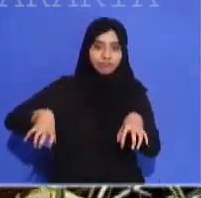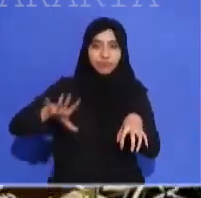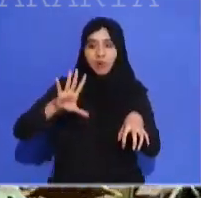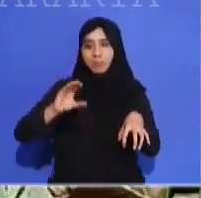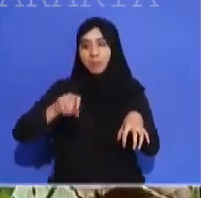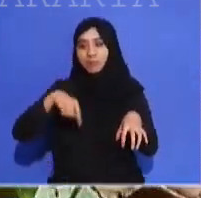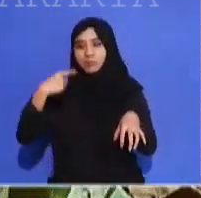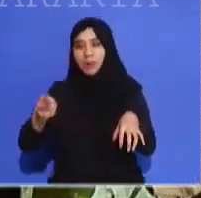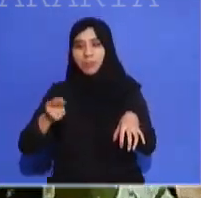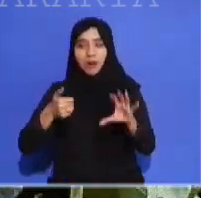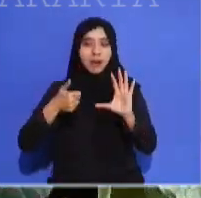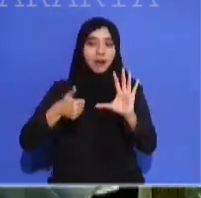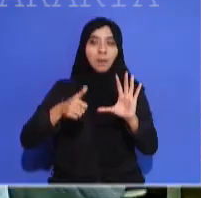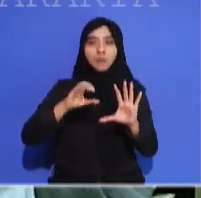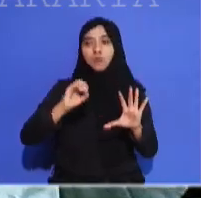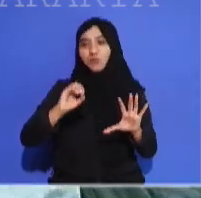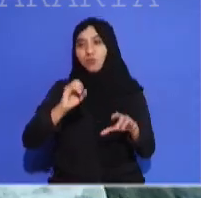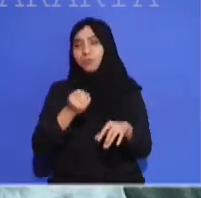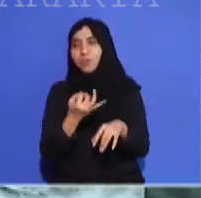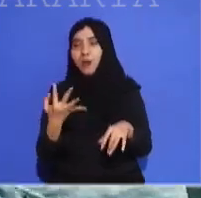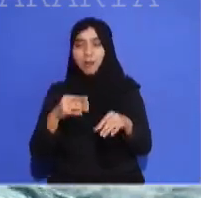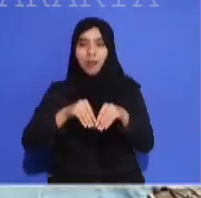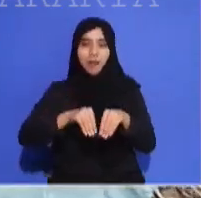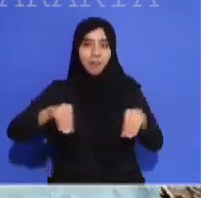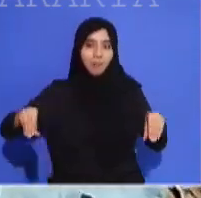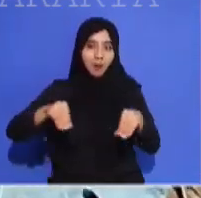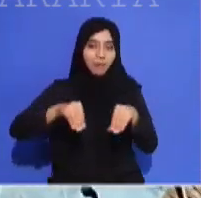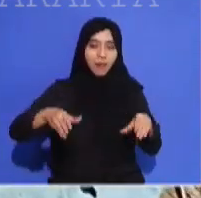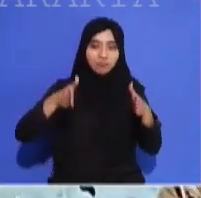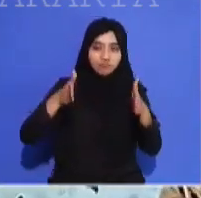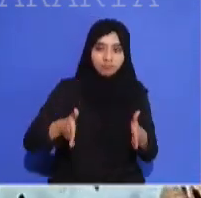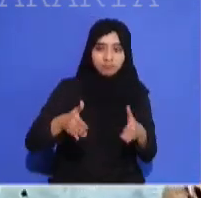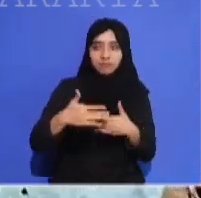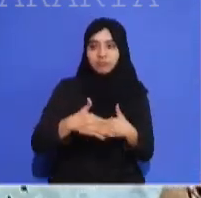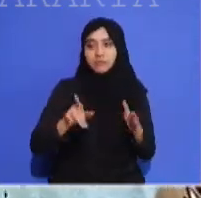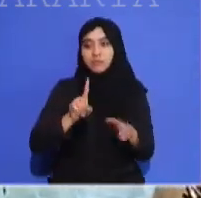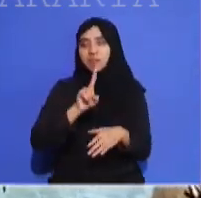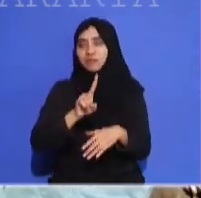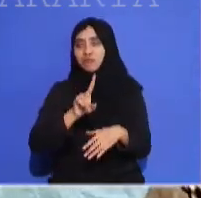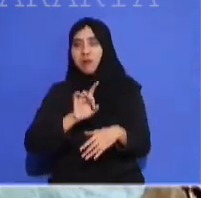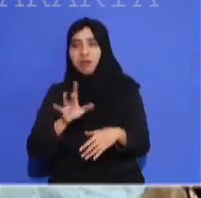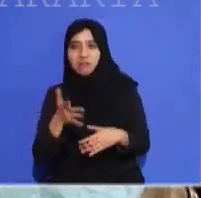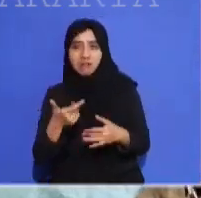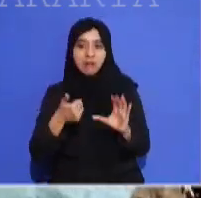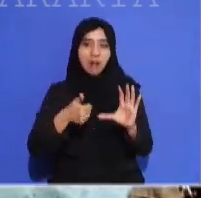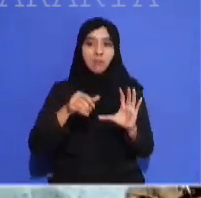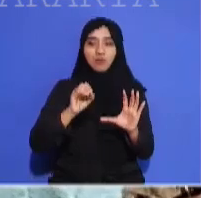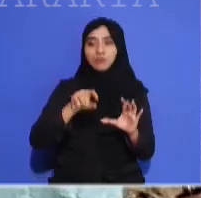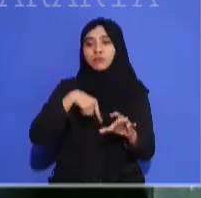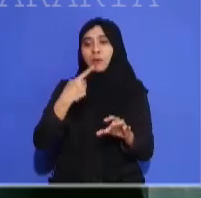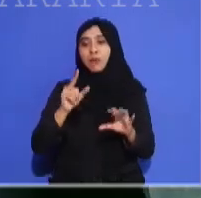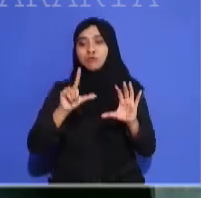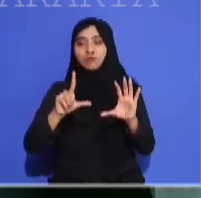dumugi 50 cm ing sak lebeting garis, sawetawis jarak baris tunggal lan sanesipun 50 dumugi 70